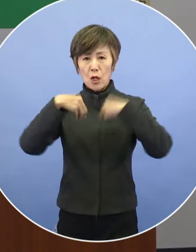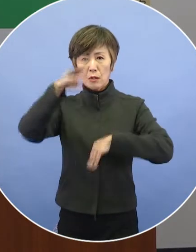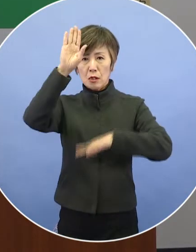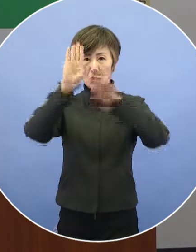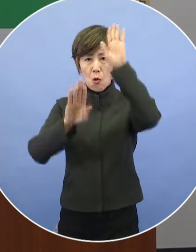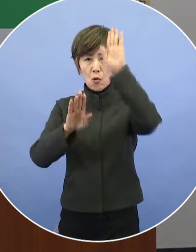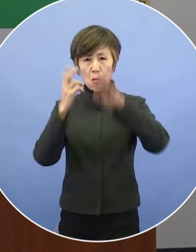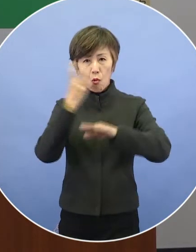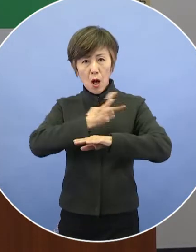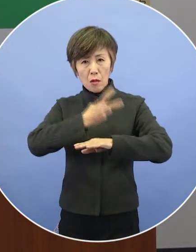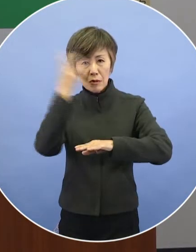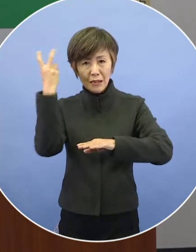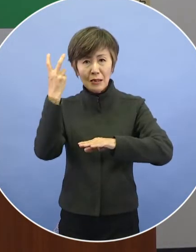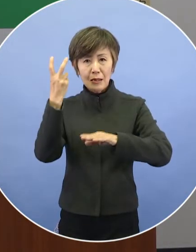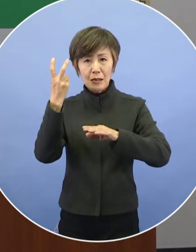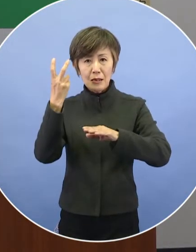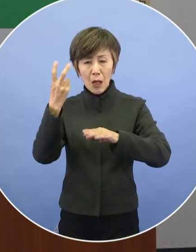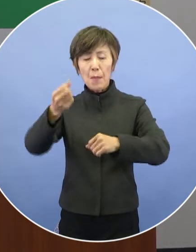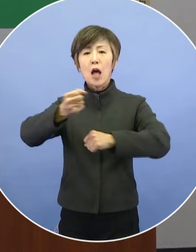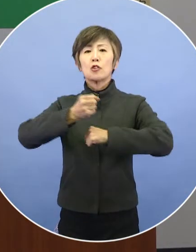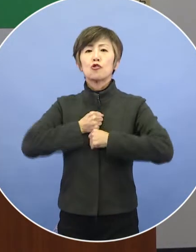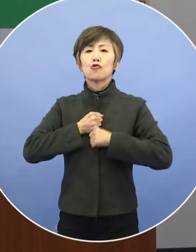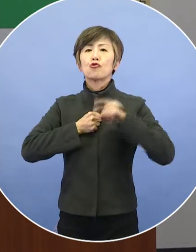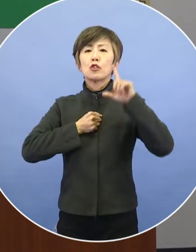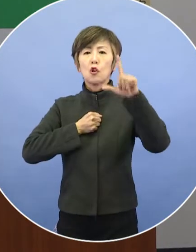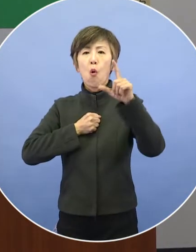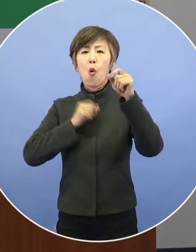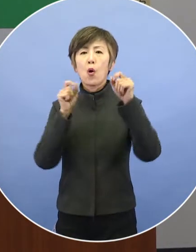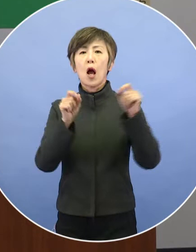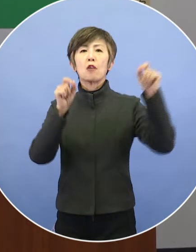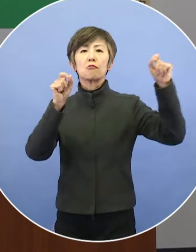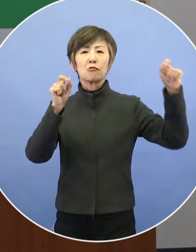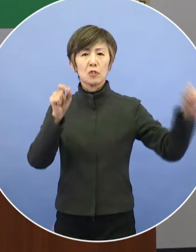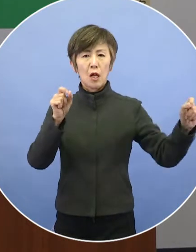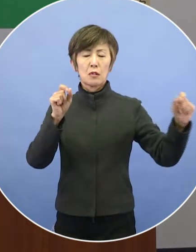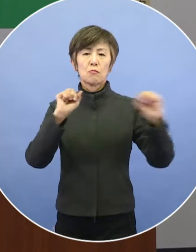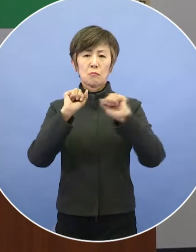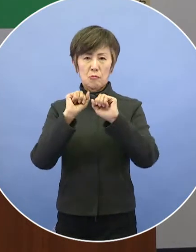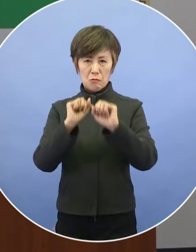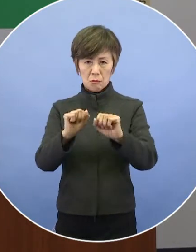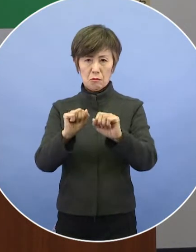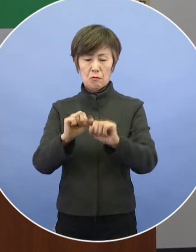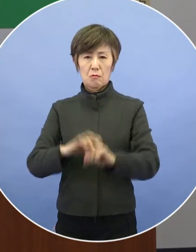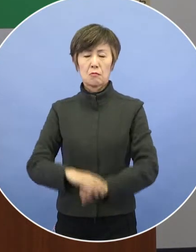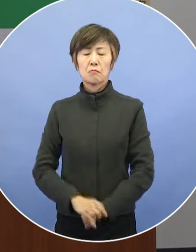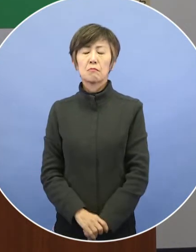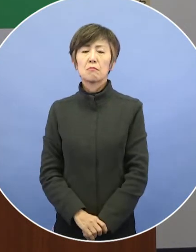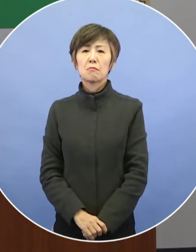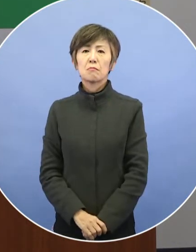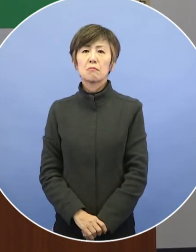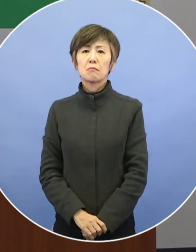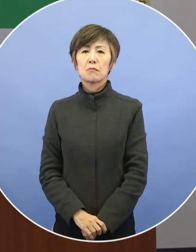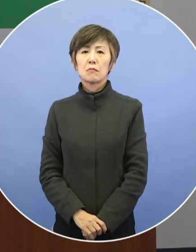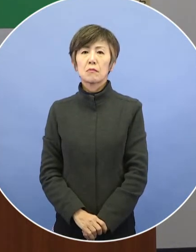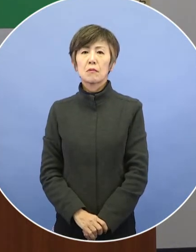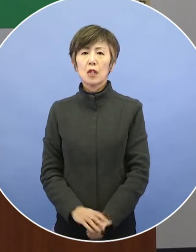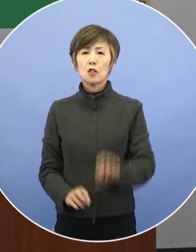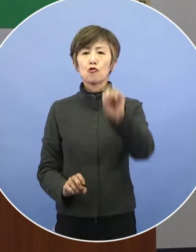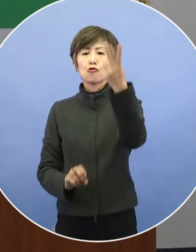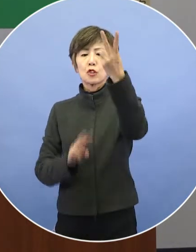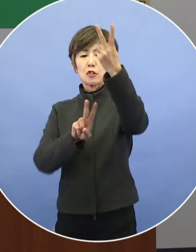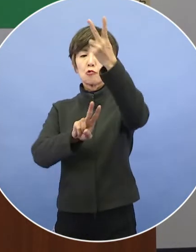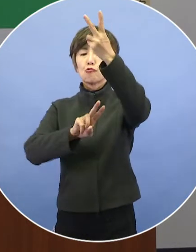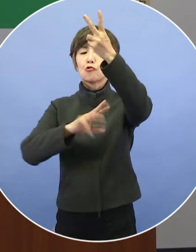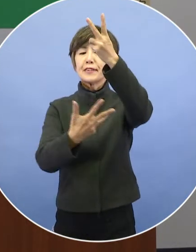感染状況を踏まえまして福井県感染拡大注意報の延長を年内行わせていただこう年末